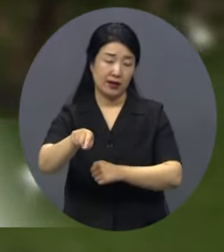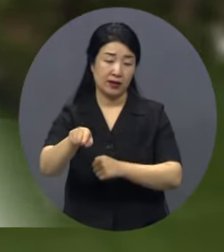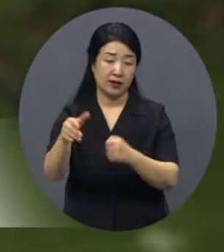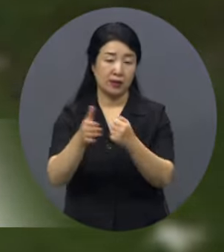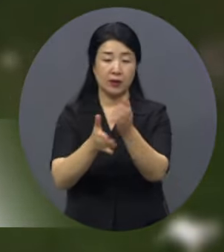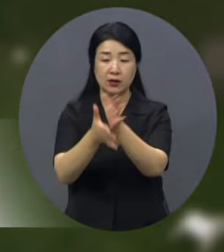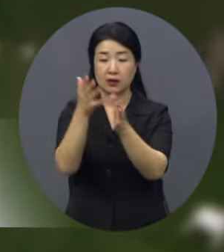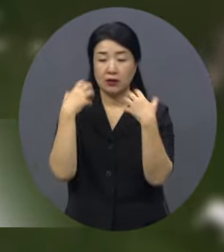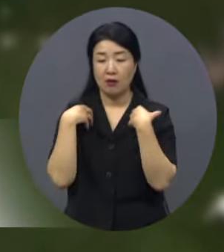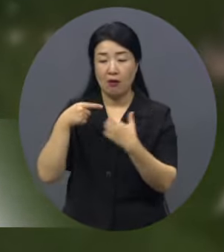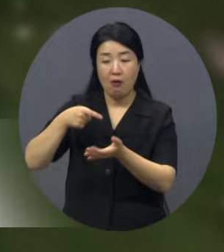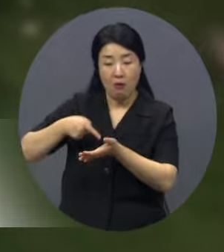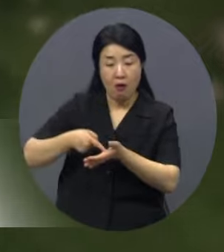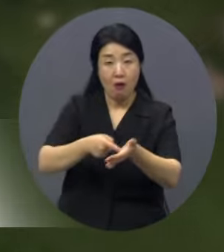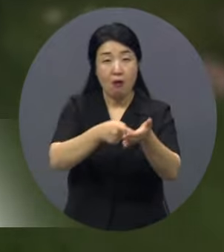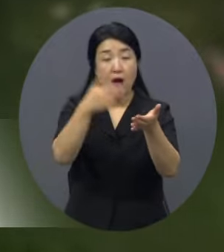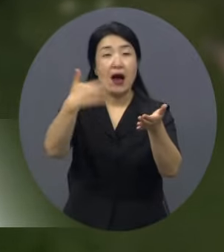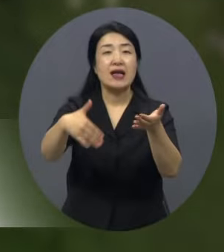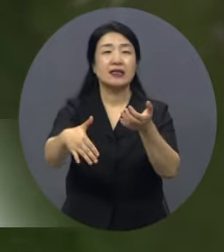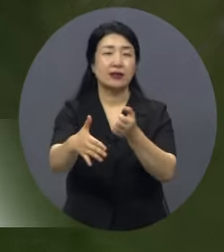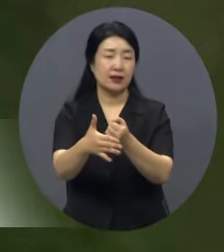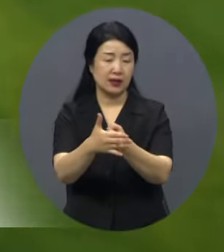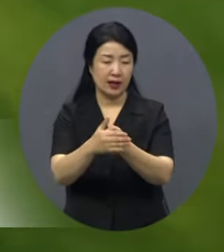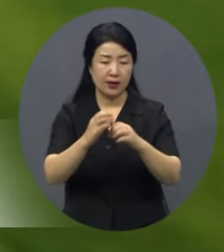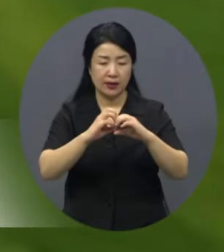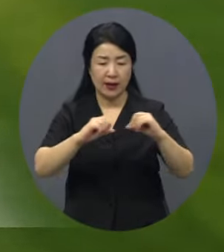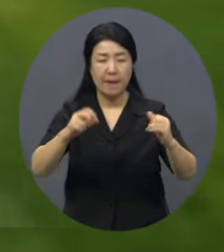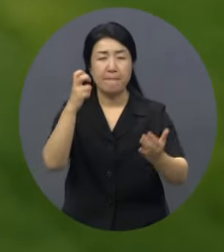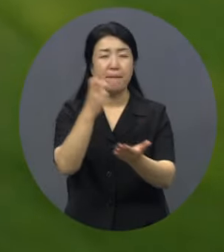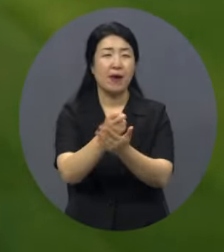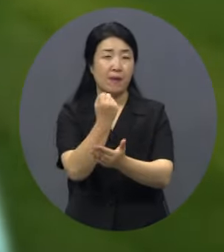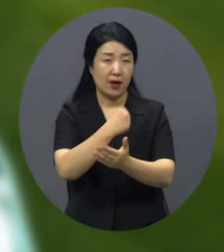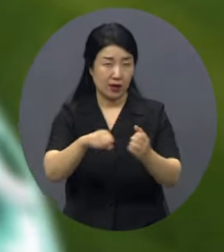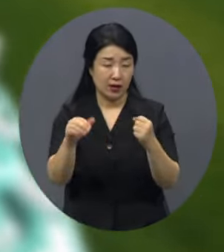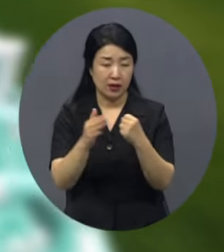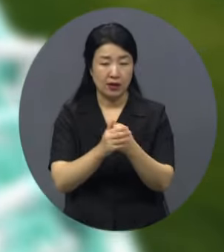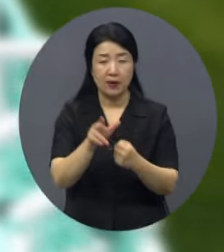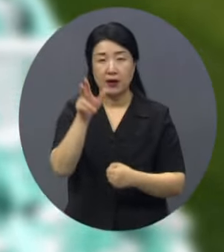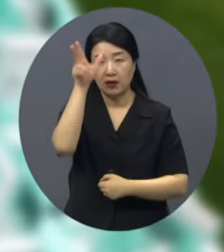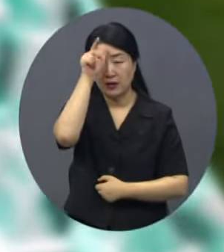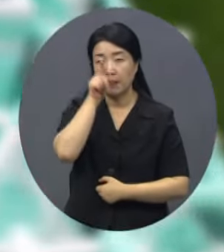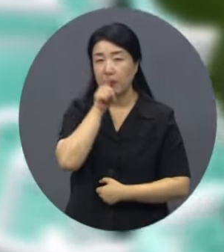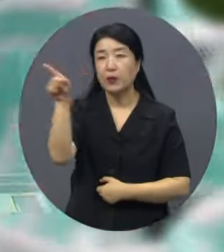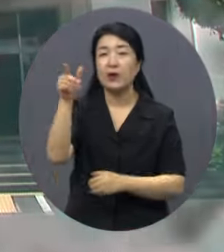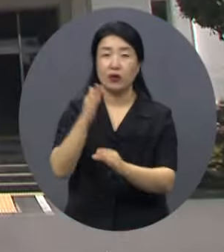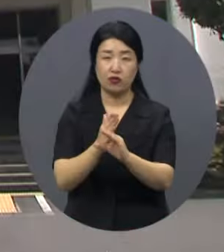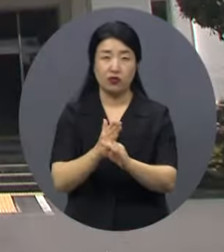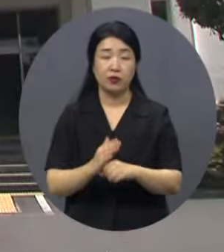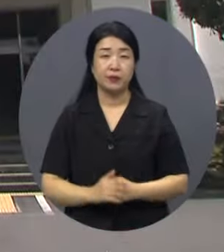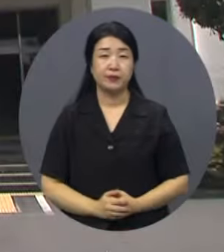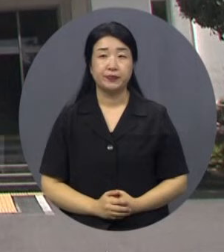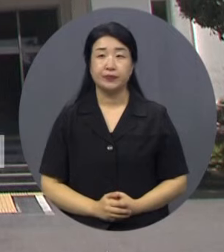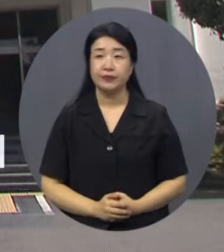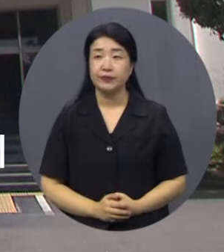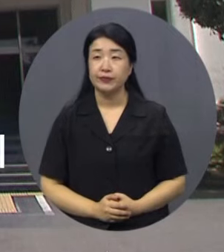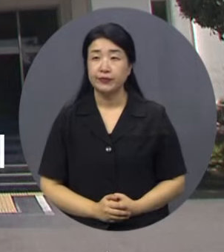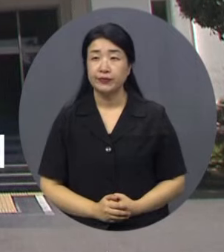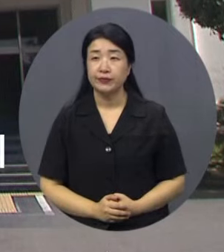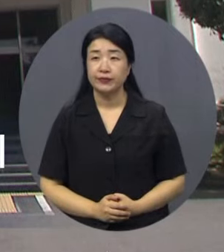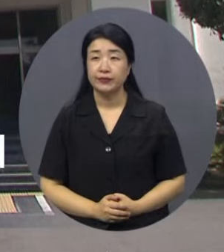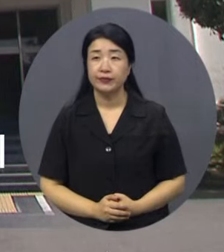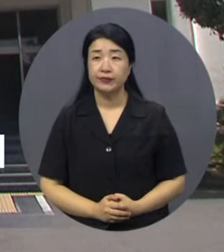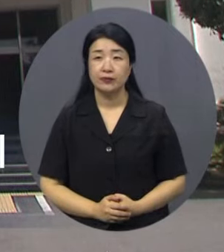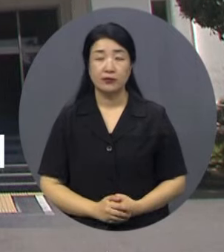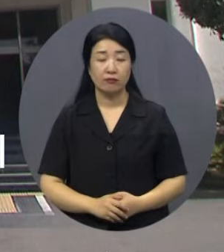시장 승인 없이 초지를 다른 목적으로 사용해 초지법을 어겼다며 경찰에 고발했습니다. 지목일에 맞지